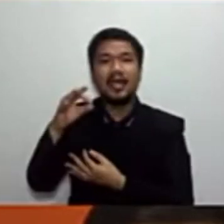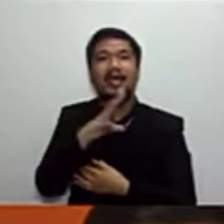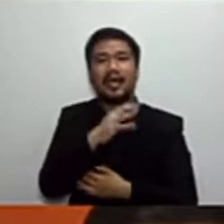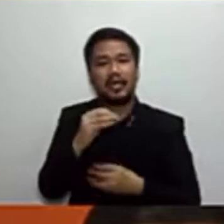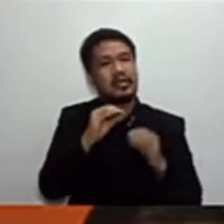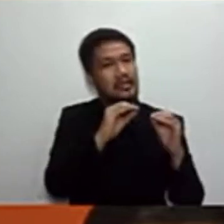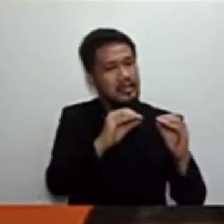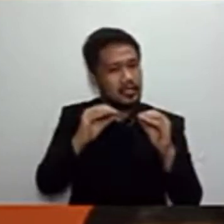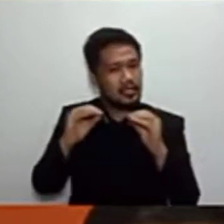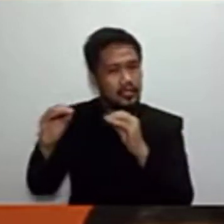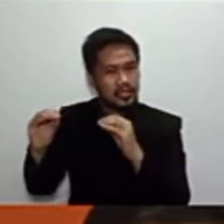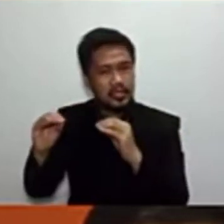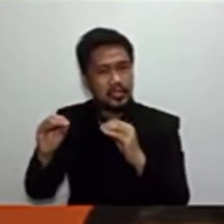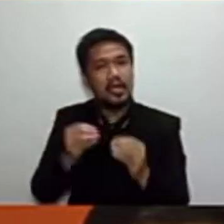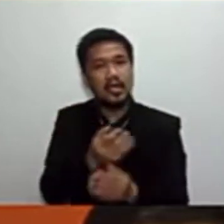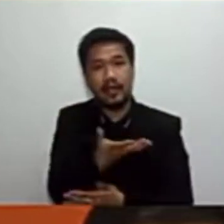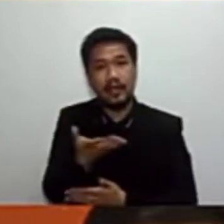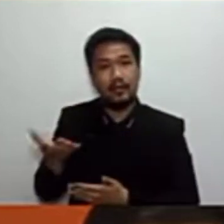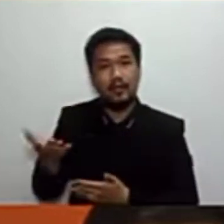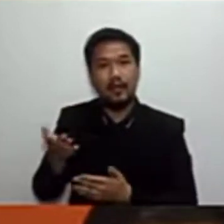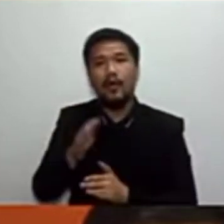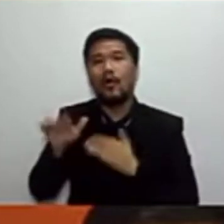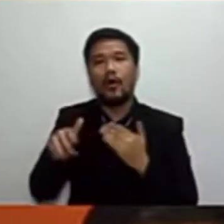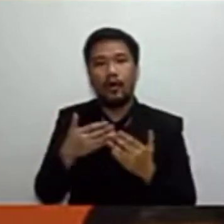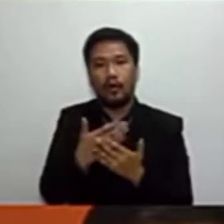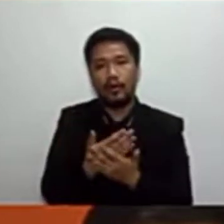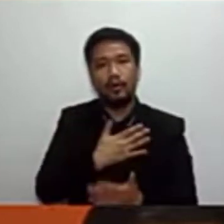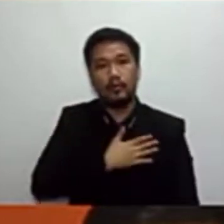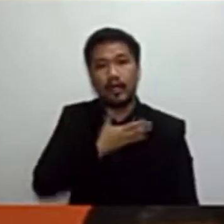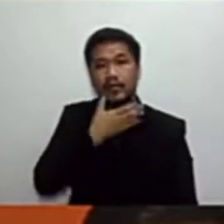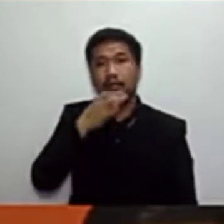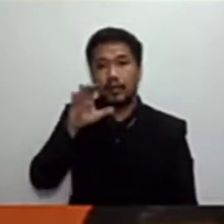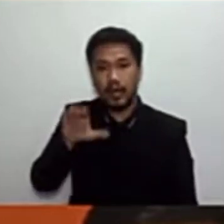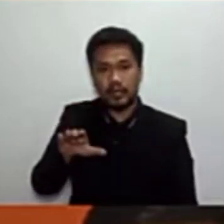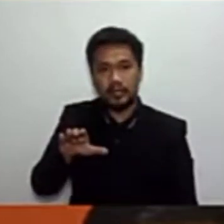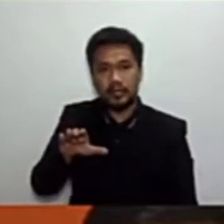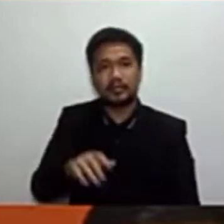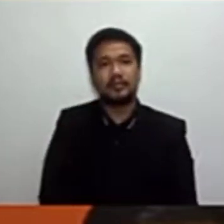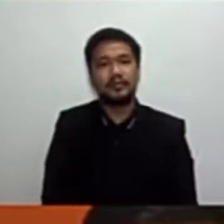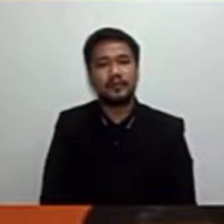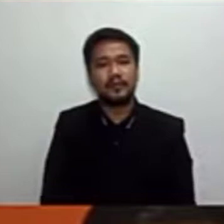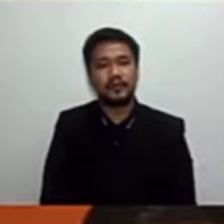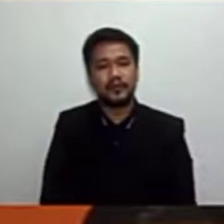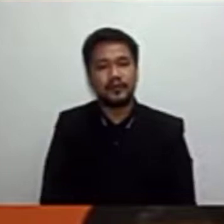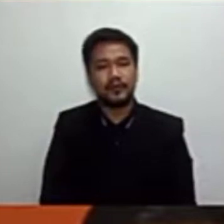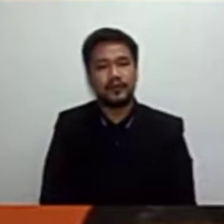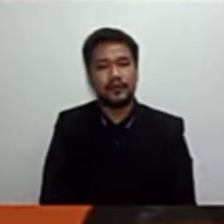sumunod sa lahat na ipinag-utos ko sa inyo.